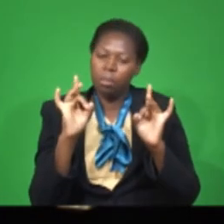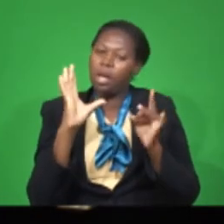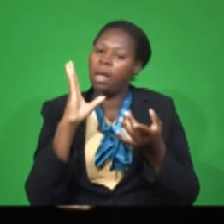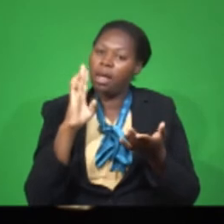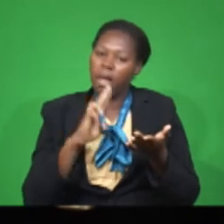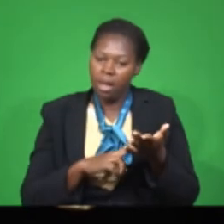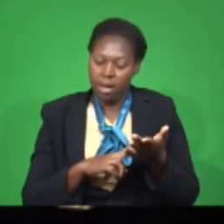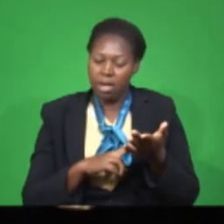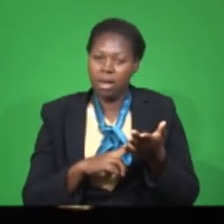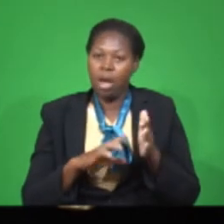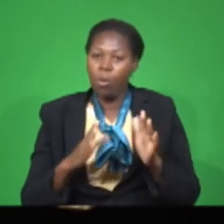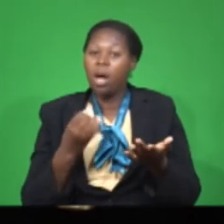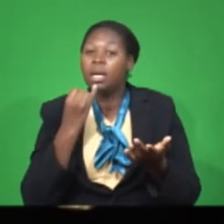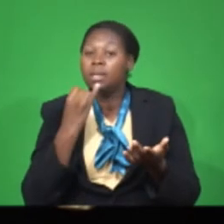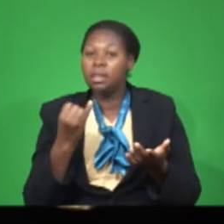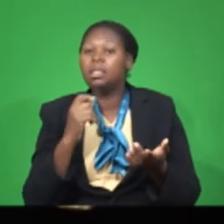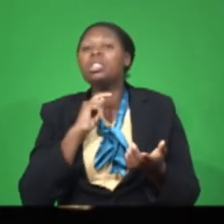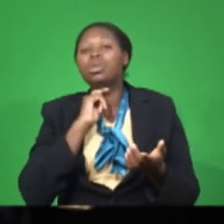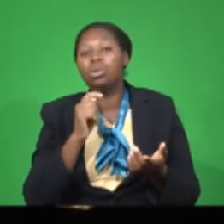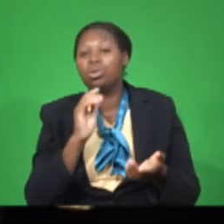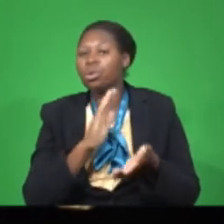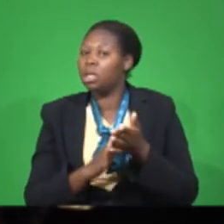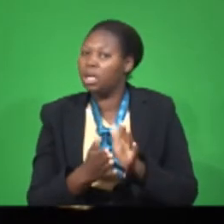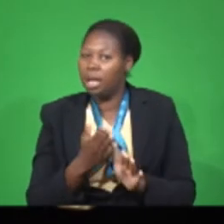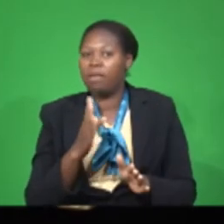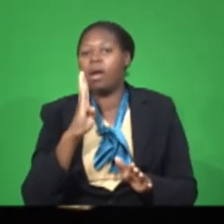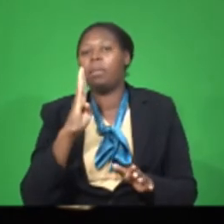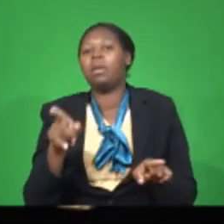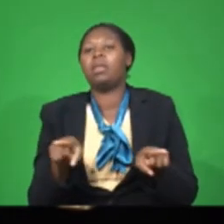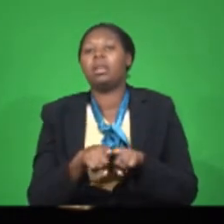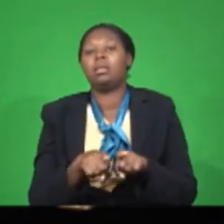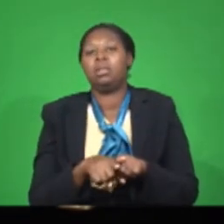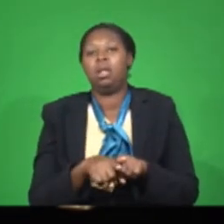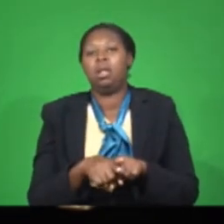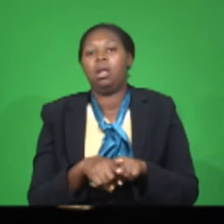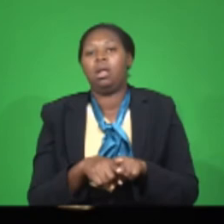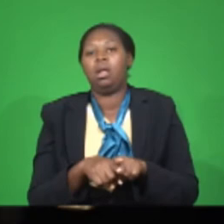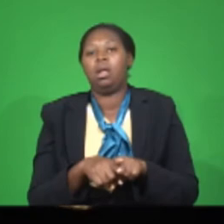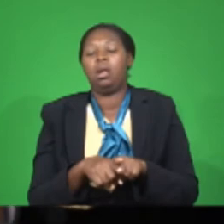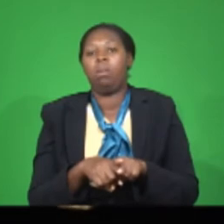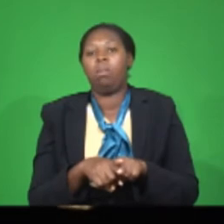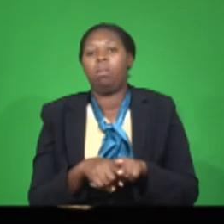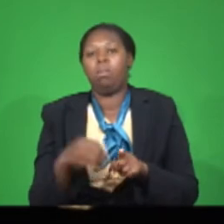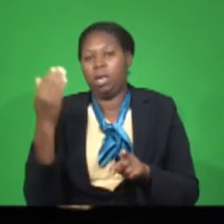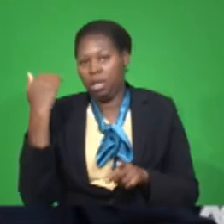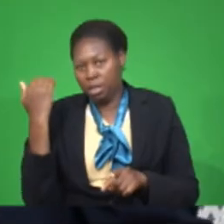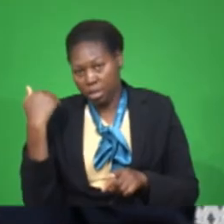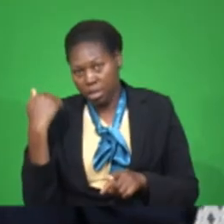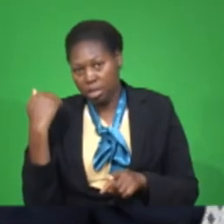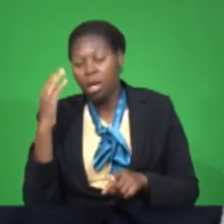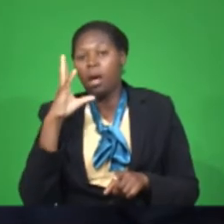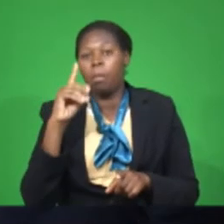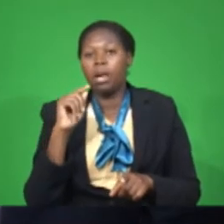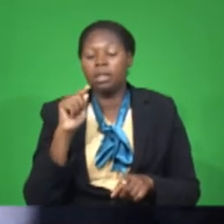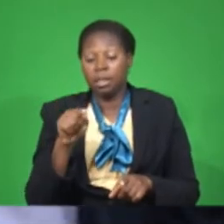chokwadi ndechekuti haurambe uri zvawanga uri nezuro ndozviri kureva nebhaibheri